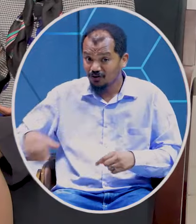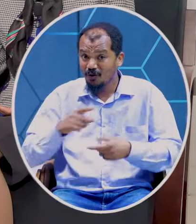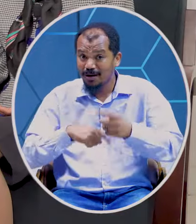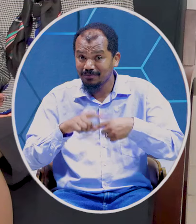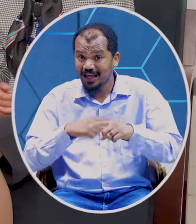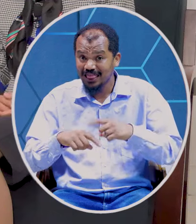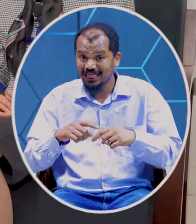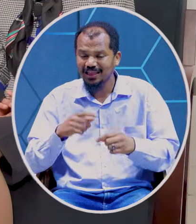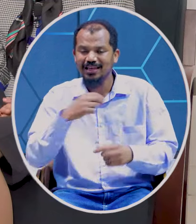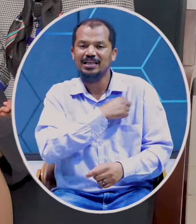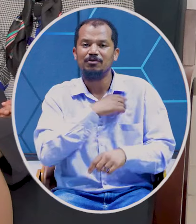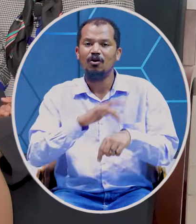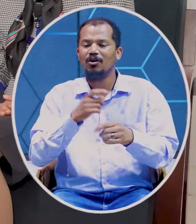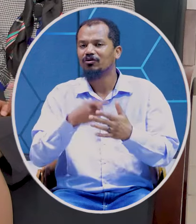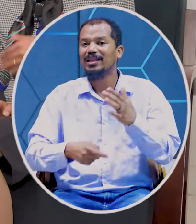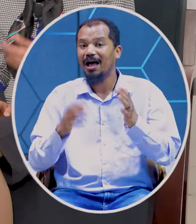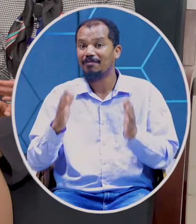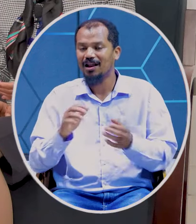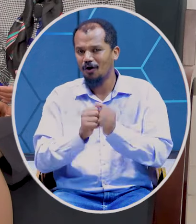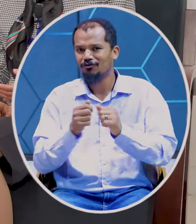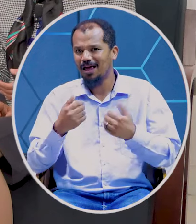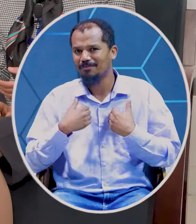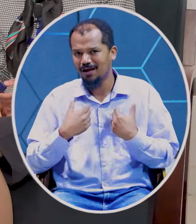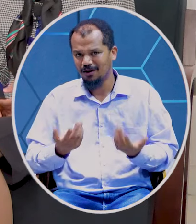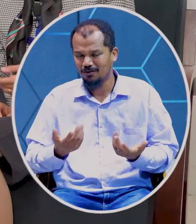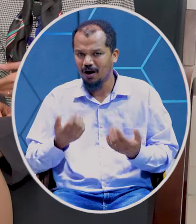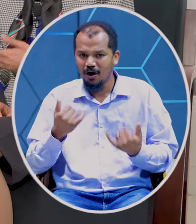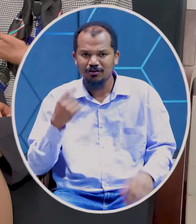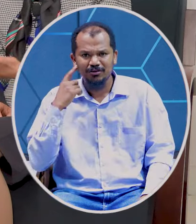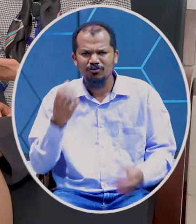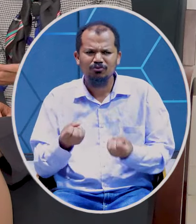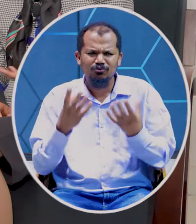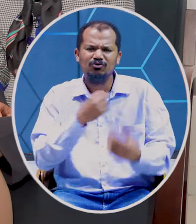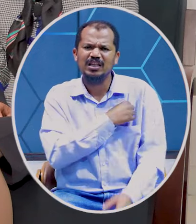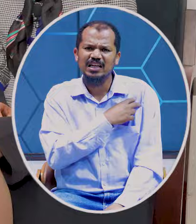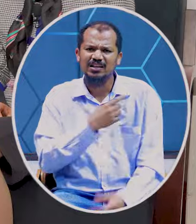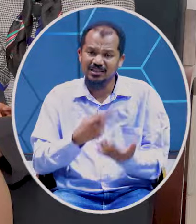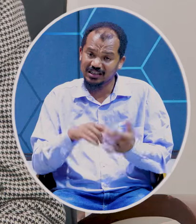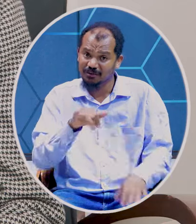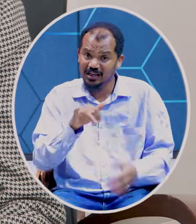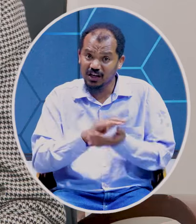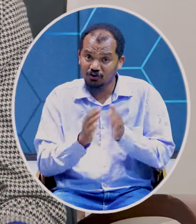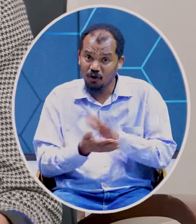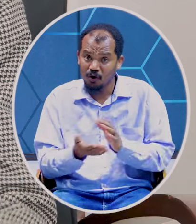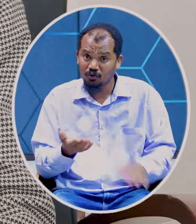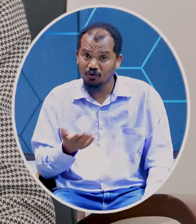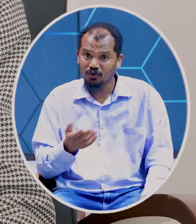መምጣት የህክምናው ውጤታ ማለት እና አብዛኛው ምን ሰማቸው ታሪኮች ብዙሃኑ ታካሚዎቻችን እንደዛ